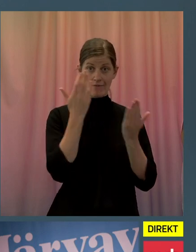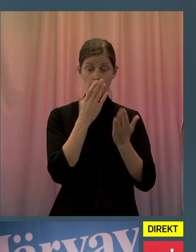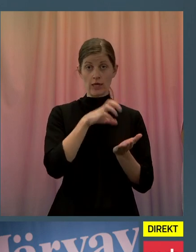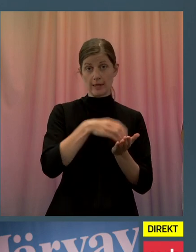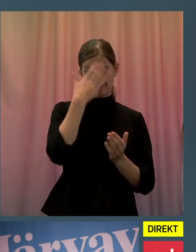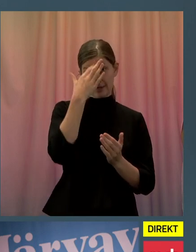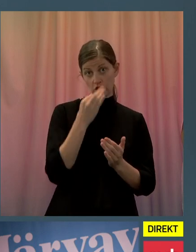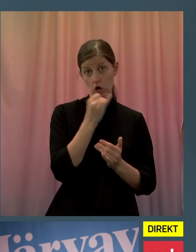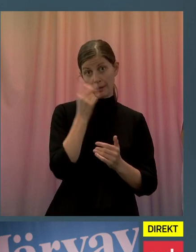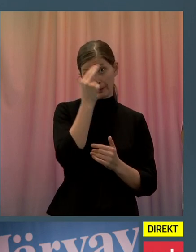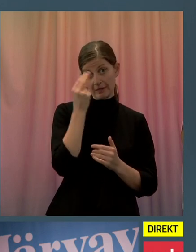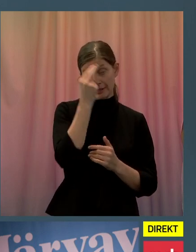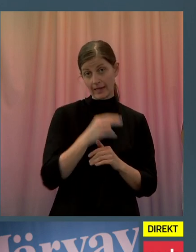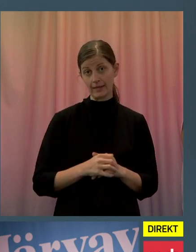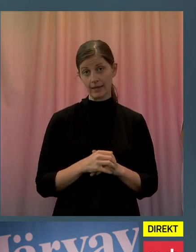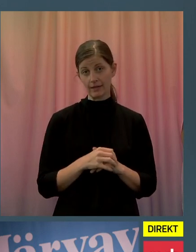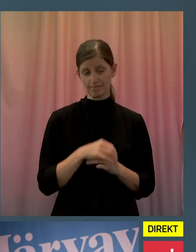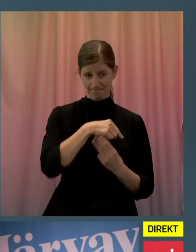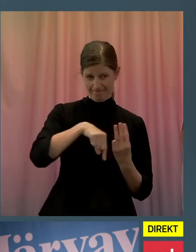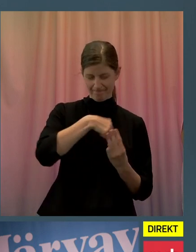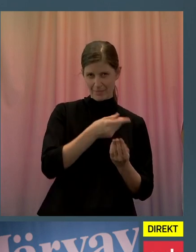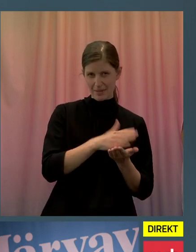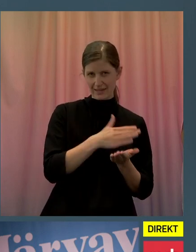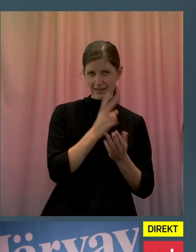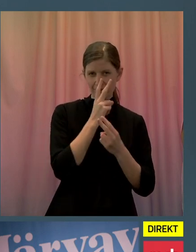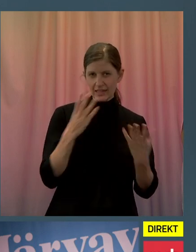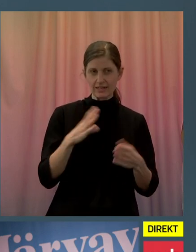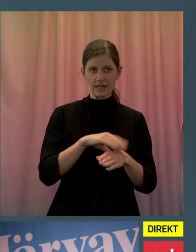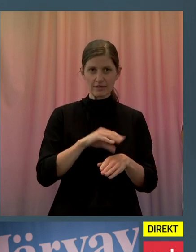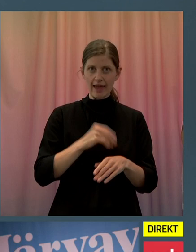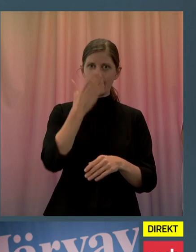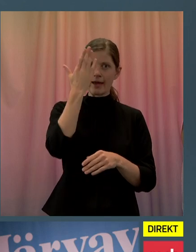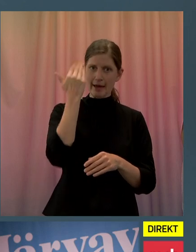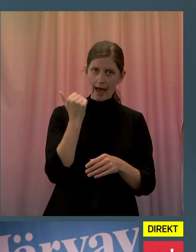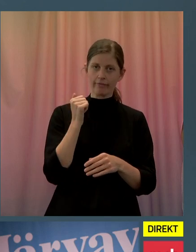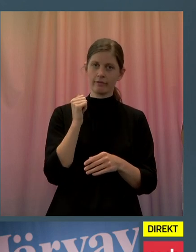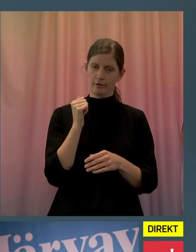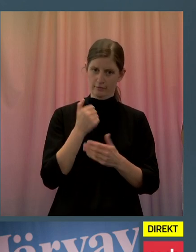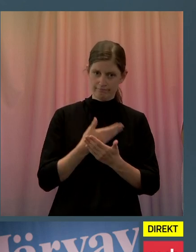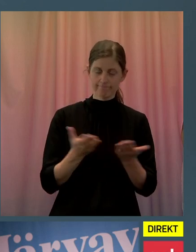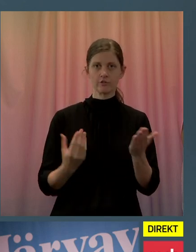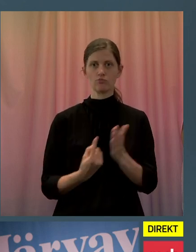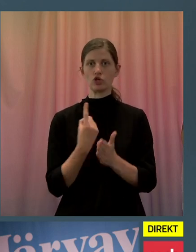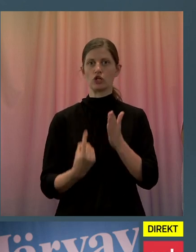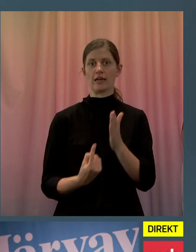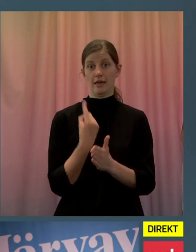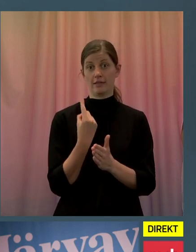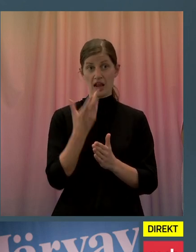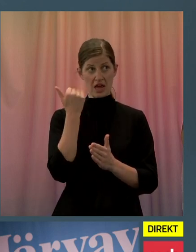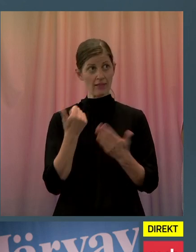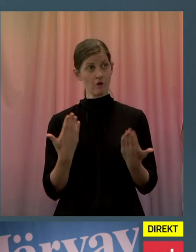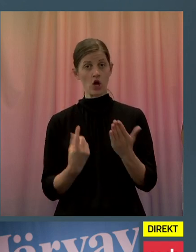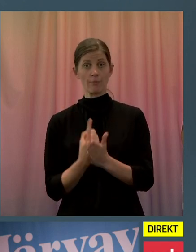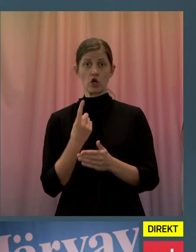universitetet. Det säger något om vårt land när vi är som bäst. berättelsen om Sverige som möjligheternas